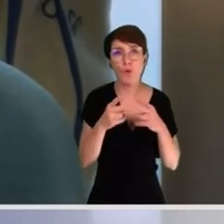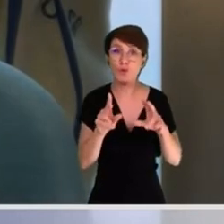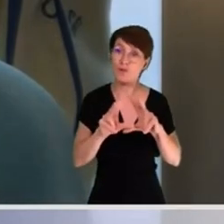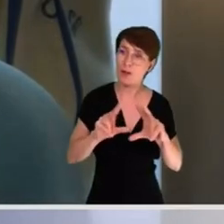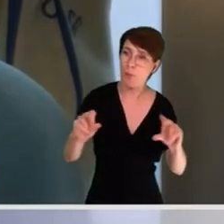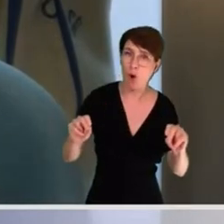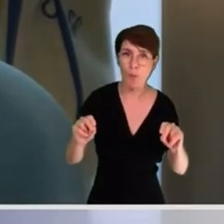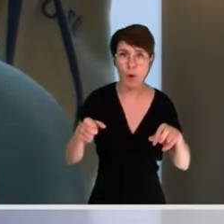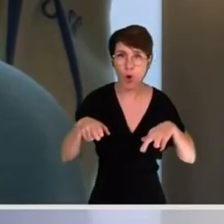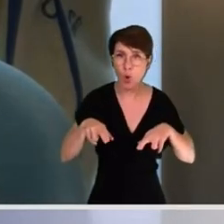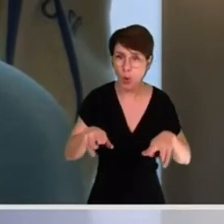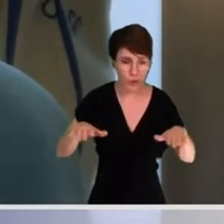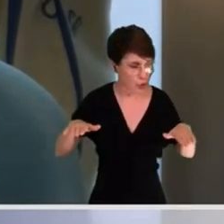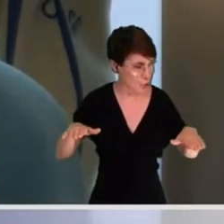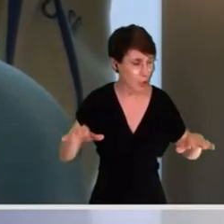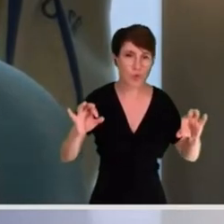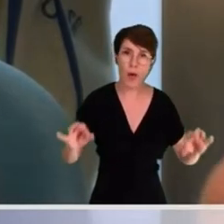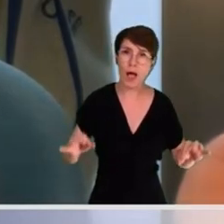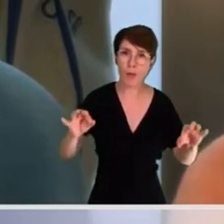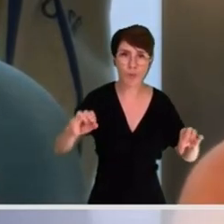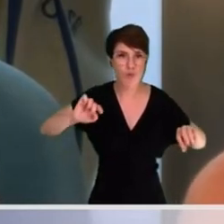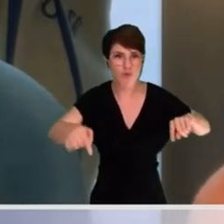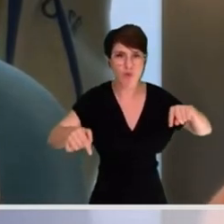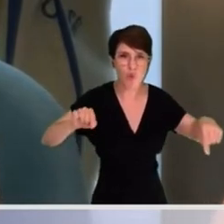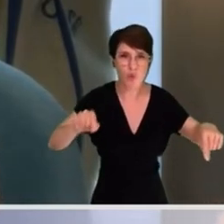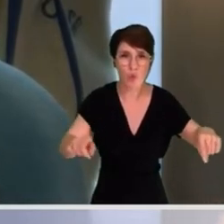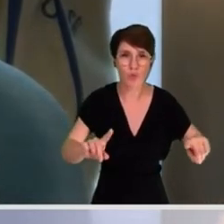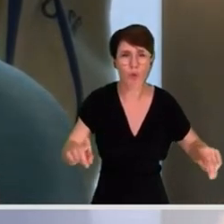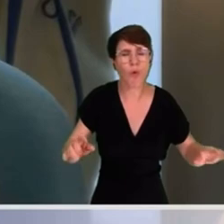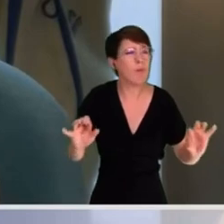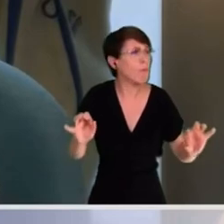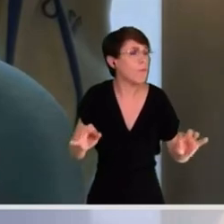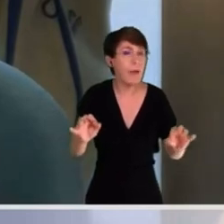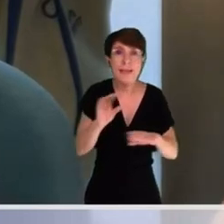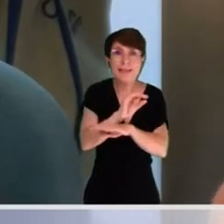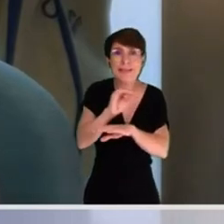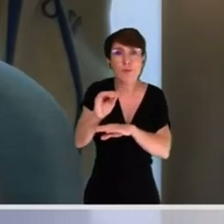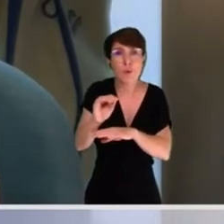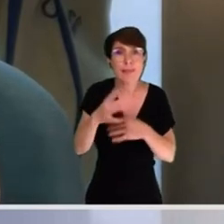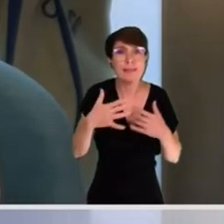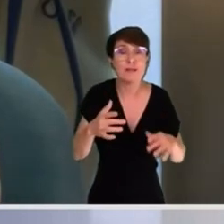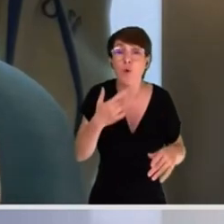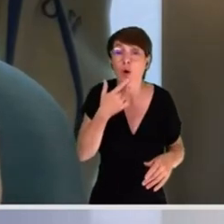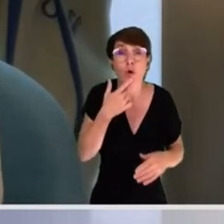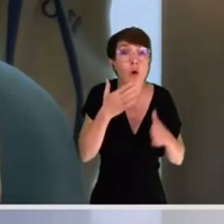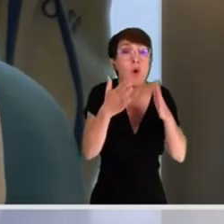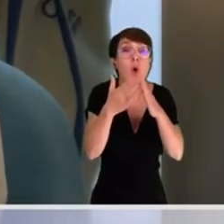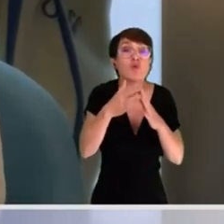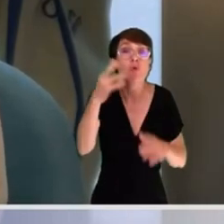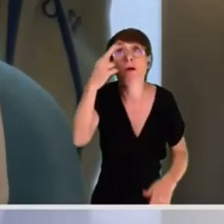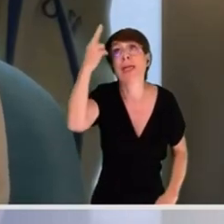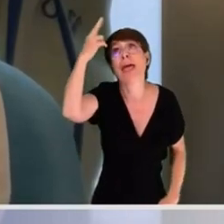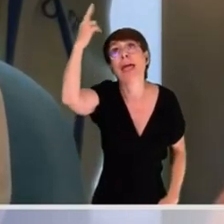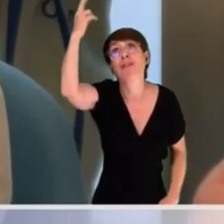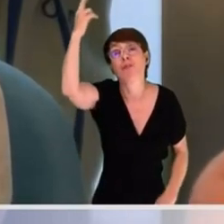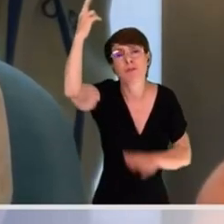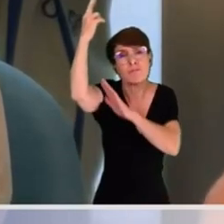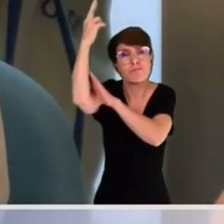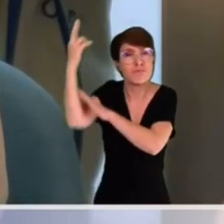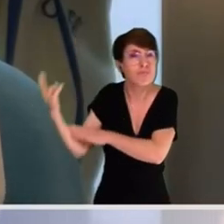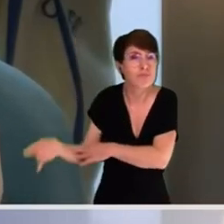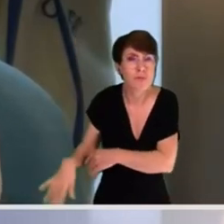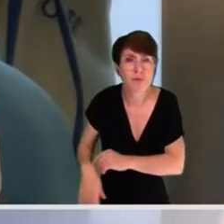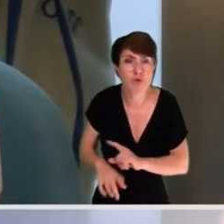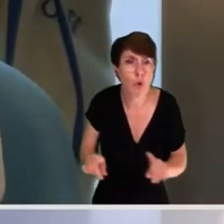avec des trottoirs où on peut marcher, un peu plus sûr. Enfin, on ne demande pas effectivement de rêver. On ne rêve pas comme on nous